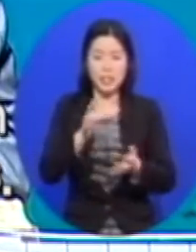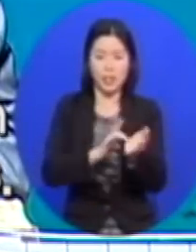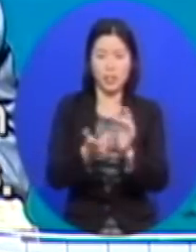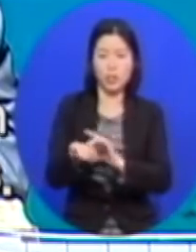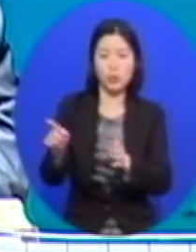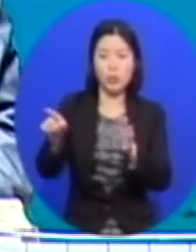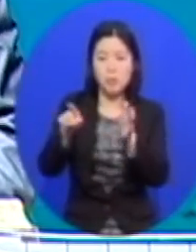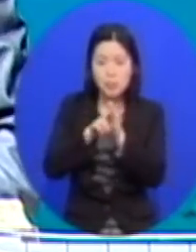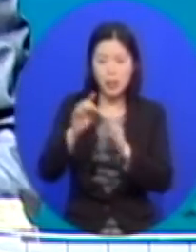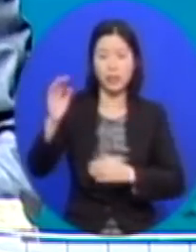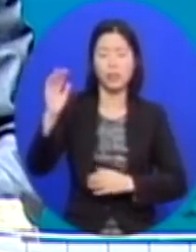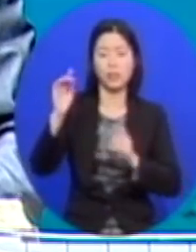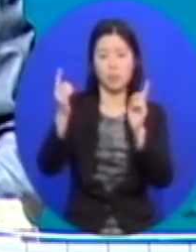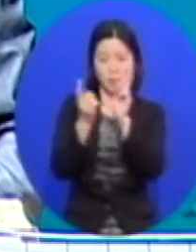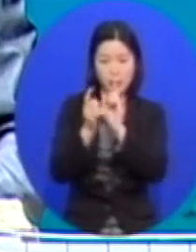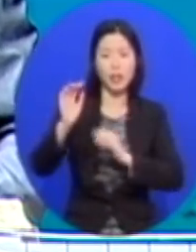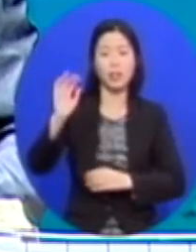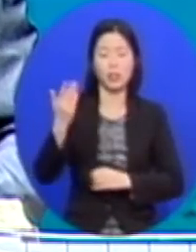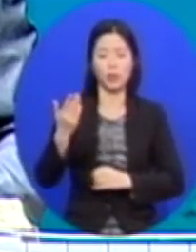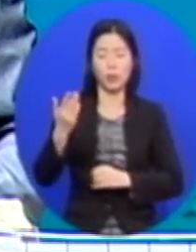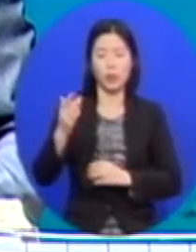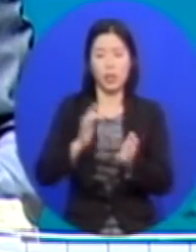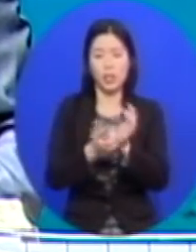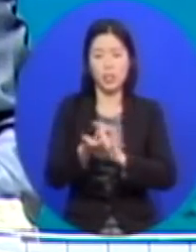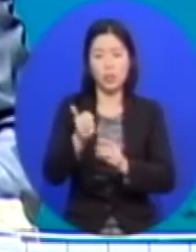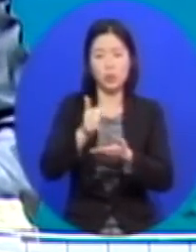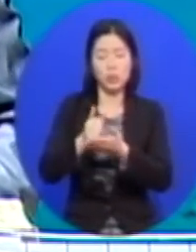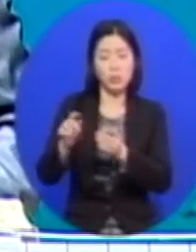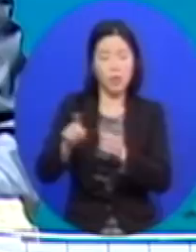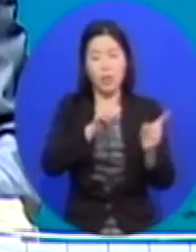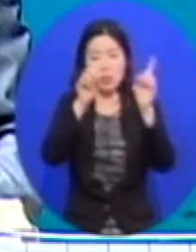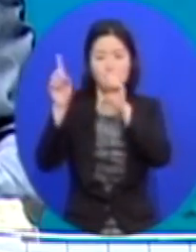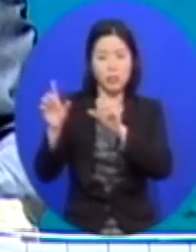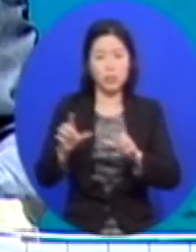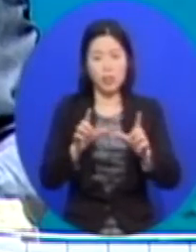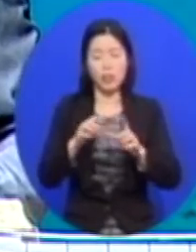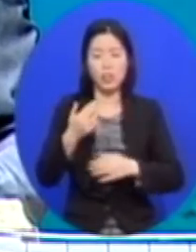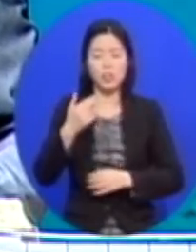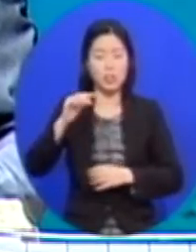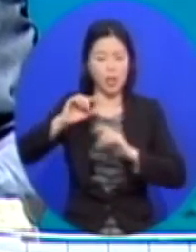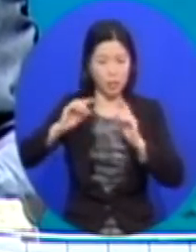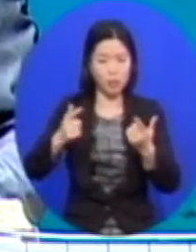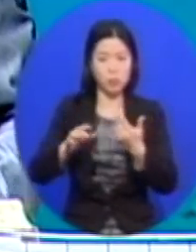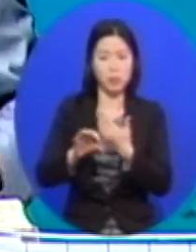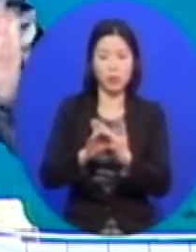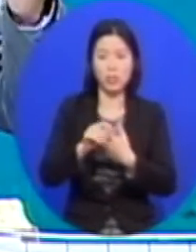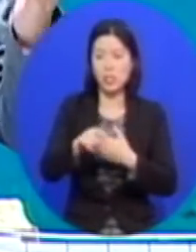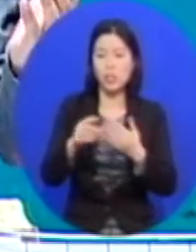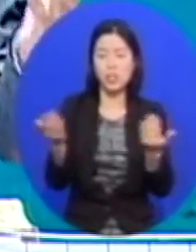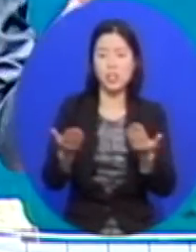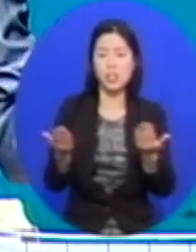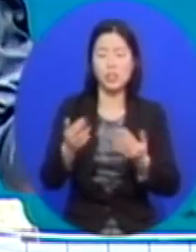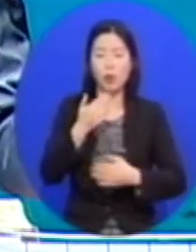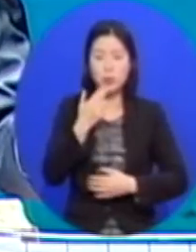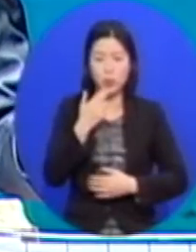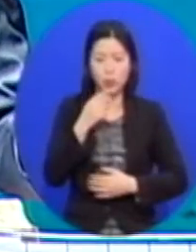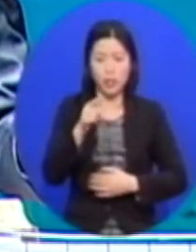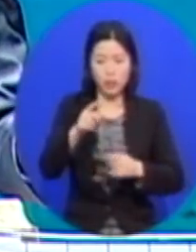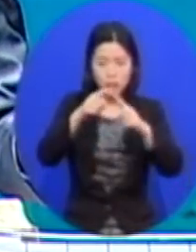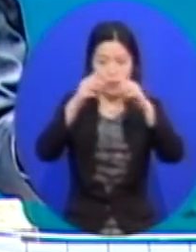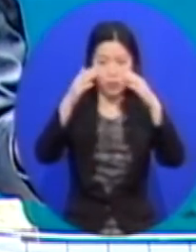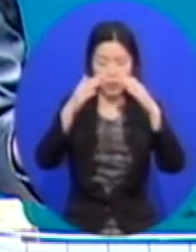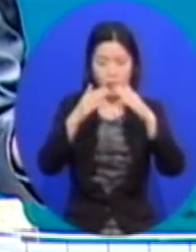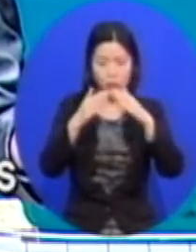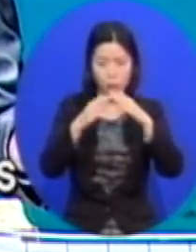거예요 예수님이 살아 계시지 않으면 어떻게 이런 일이 일어날 수 있을까 그런 일들을 교회 안에서 본